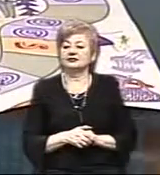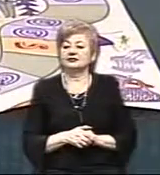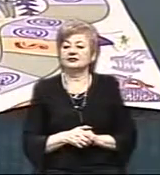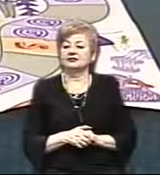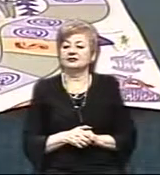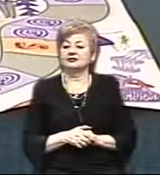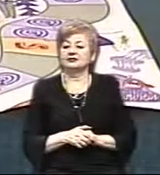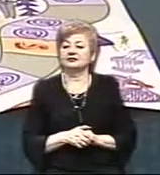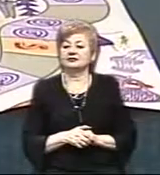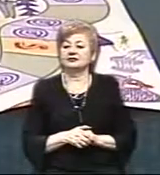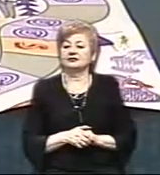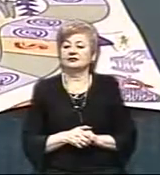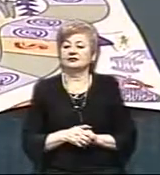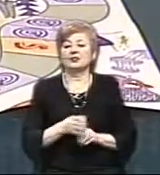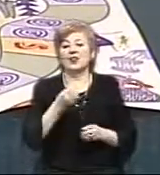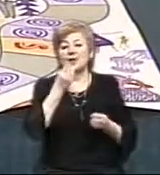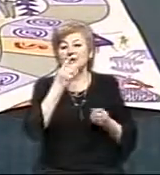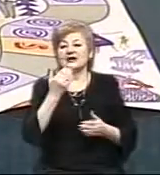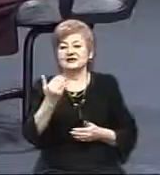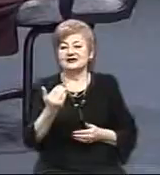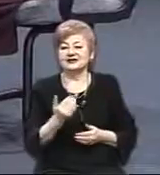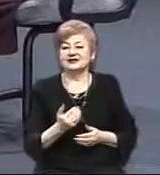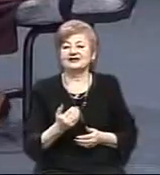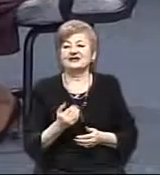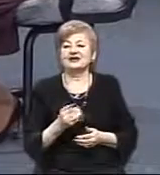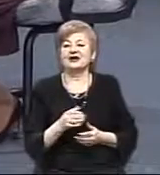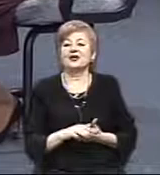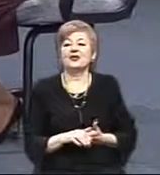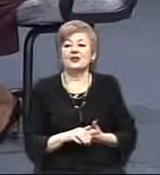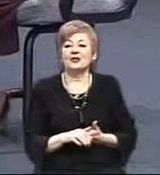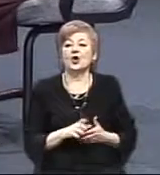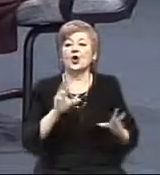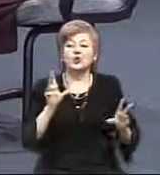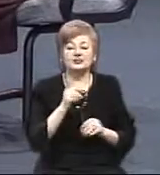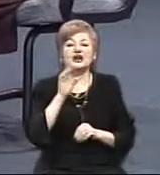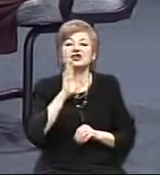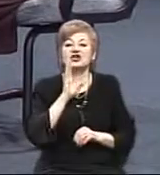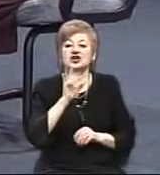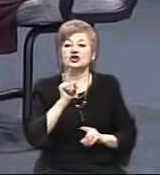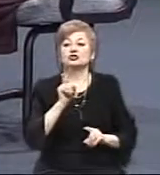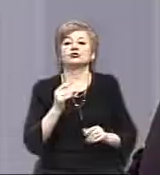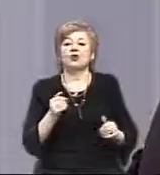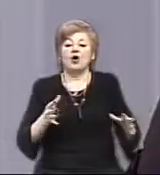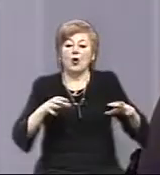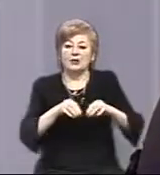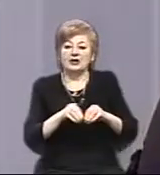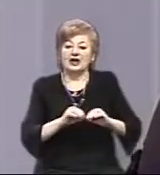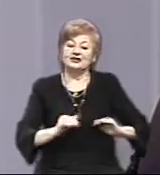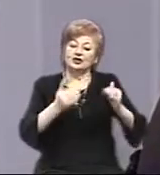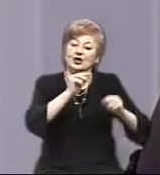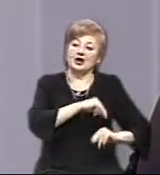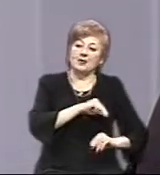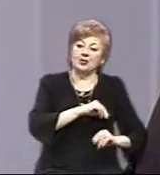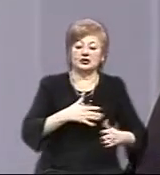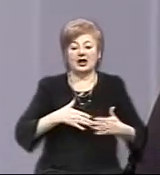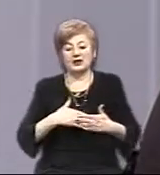1, 2, 3, 4. Знову, у Іри 2 позитивні. От переселенцям, бачите, йде 2 позитивні. Успішні жінки, які вдало поєднують кар'єру, активну